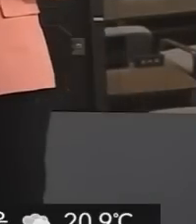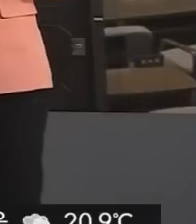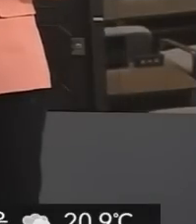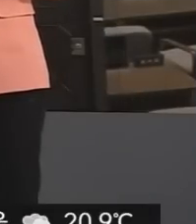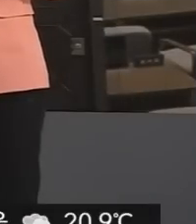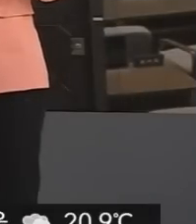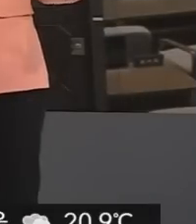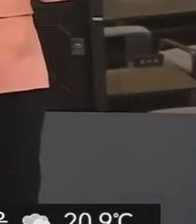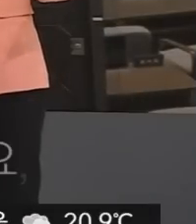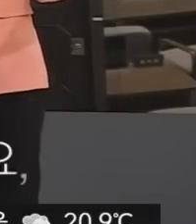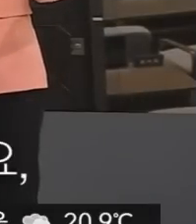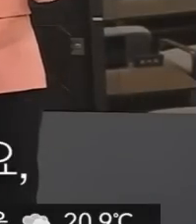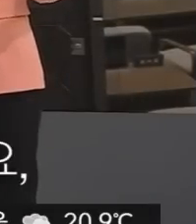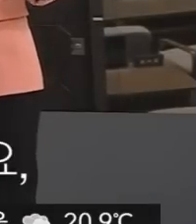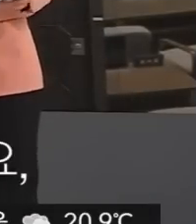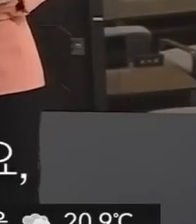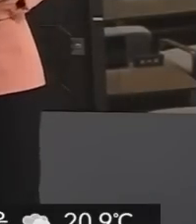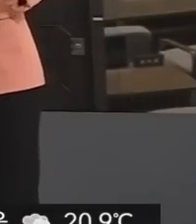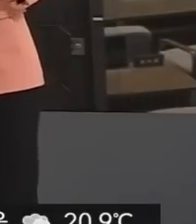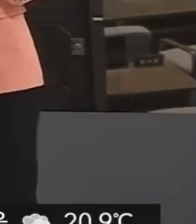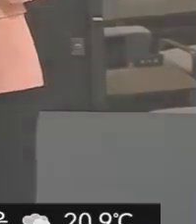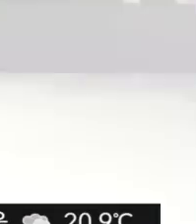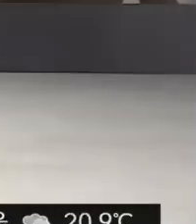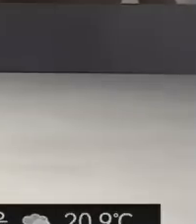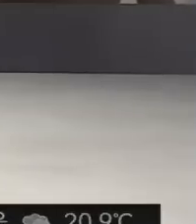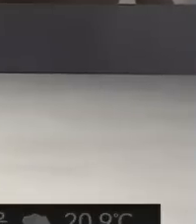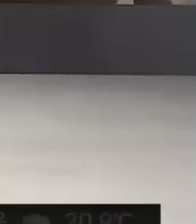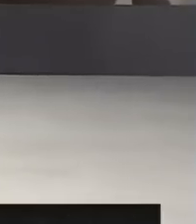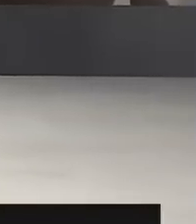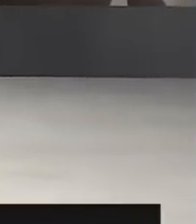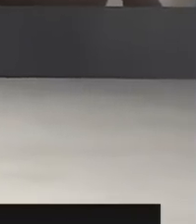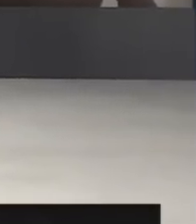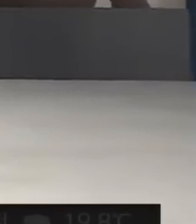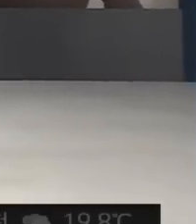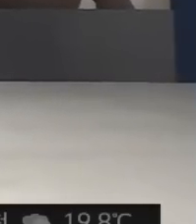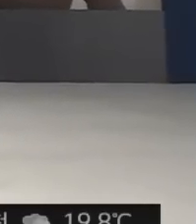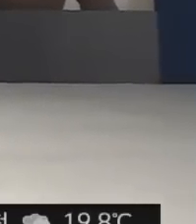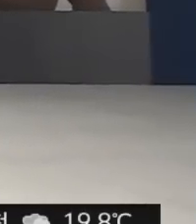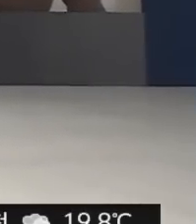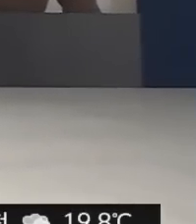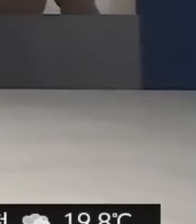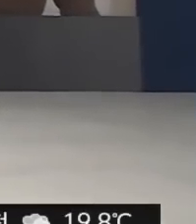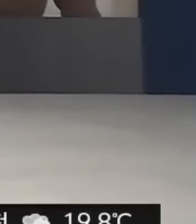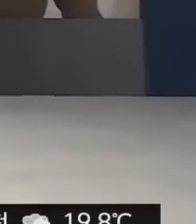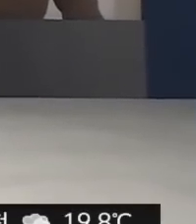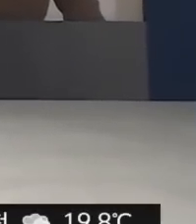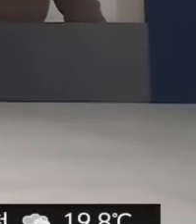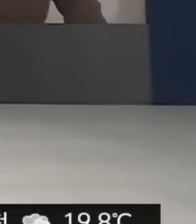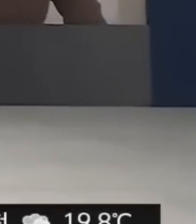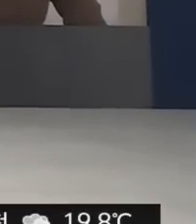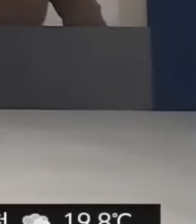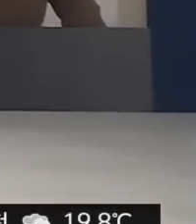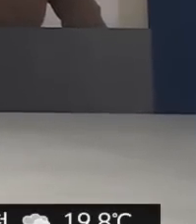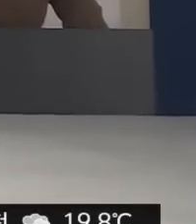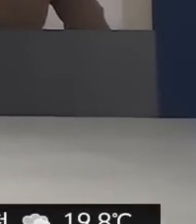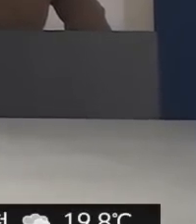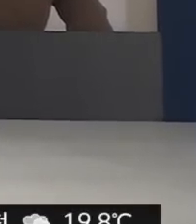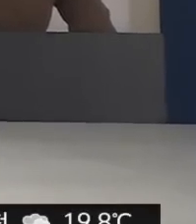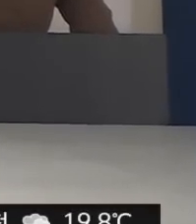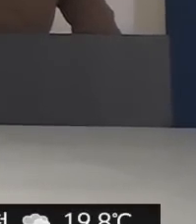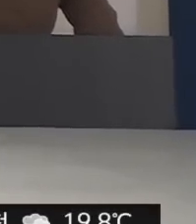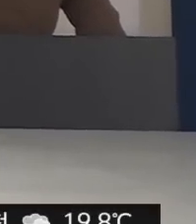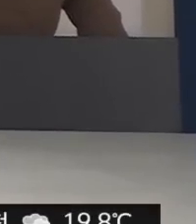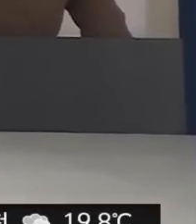해보려던 저의 이 야심찬 계획은 수포로 돌아갔고요. 저는 이미 그럴 줄 알고 있었습니다. 그래서 작지만 확실한 행복,